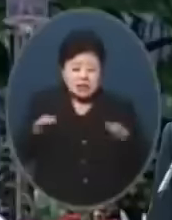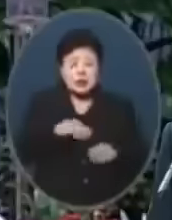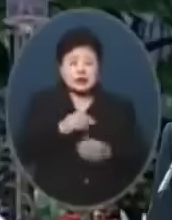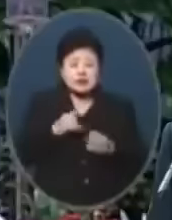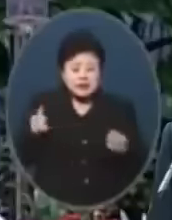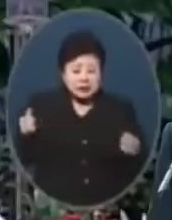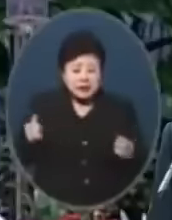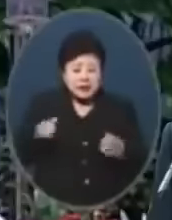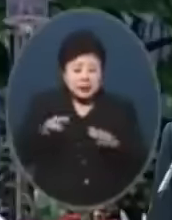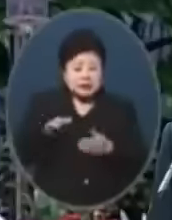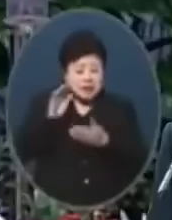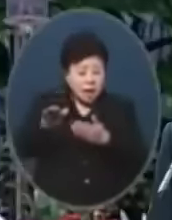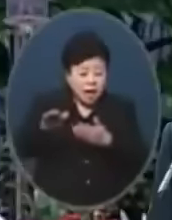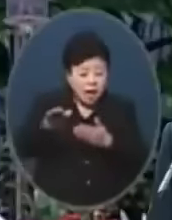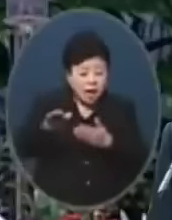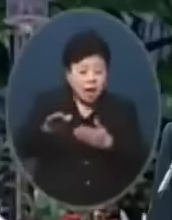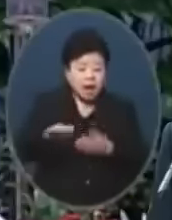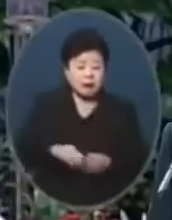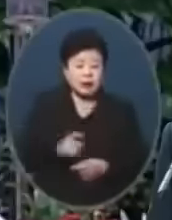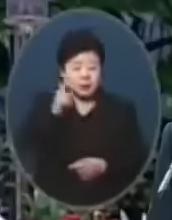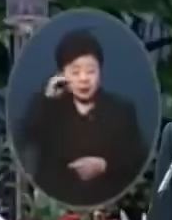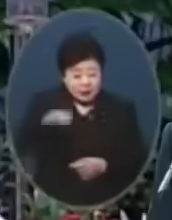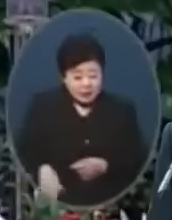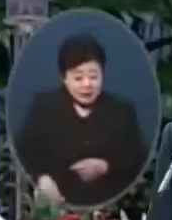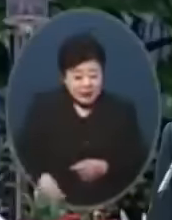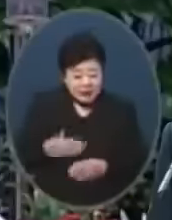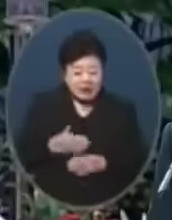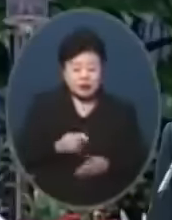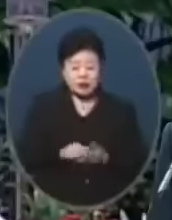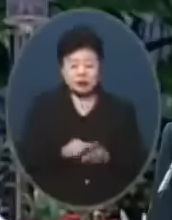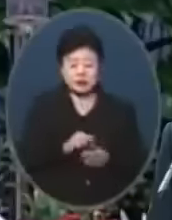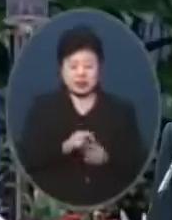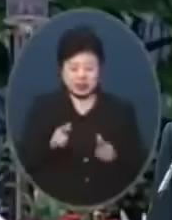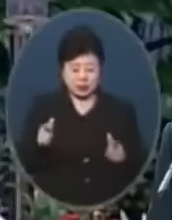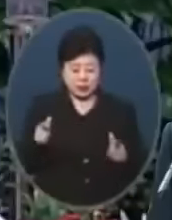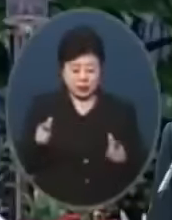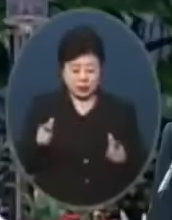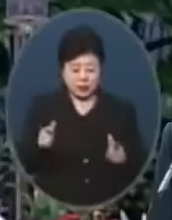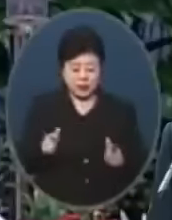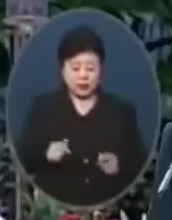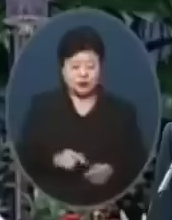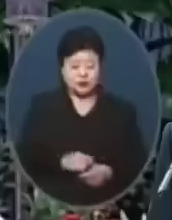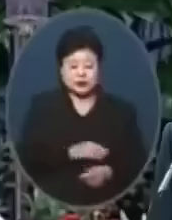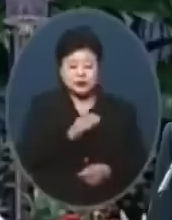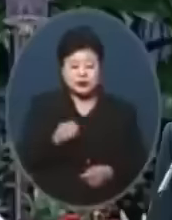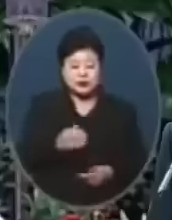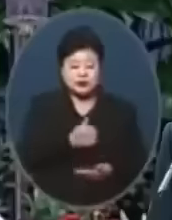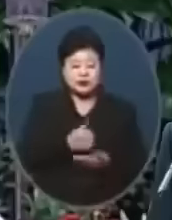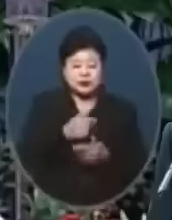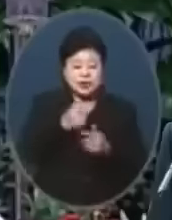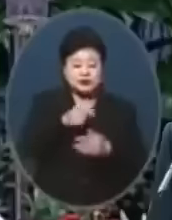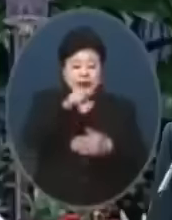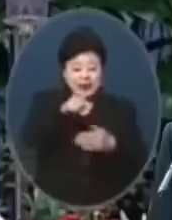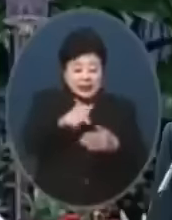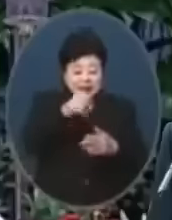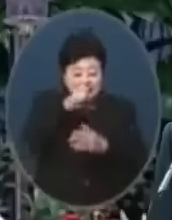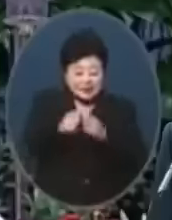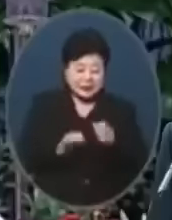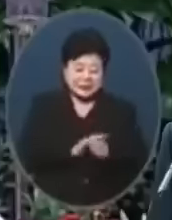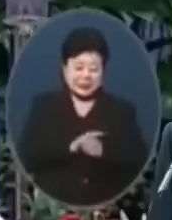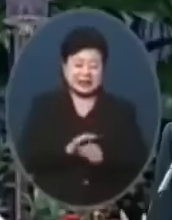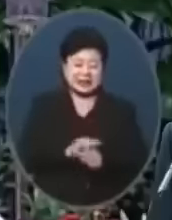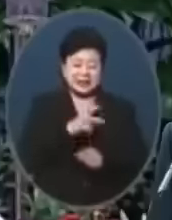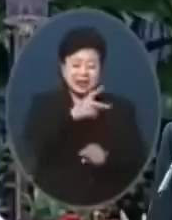군사들이나 현일이나 장래일이나 능력이나 높음이나 깊음이나 다른 어떤 피조물이라도 우리를 우리 주 그리스도 예수 안에 있는 하나님의